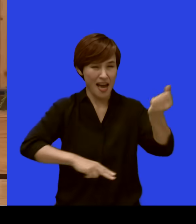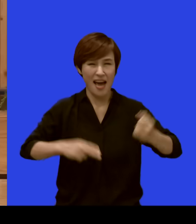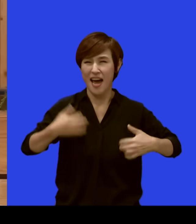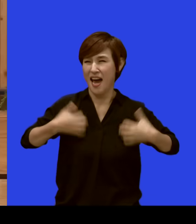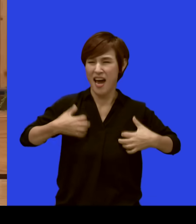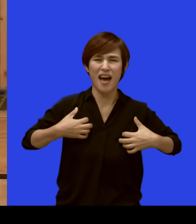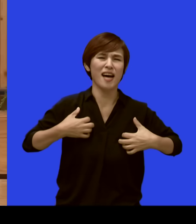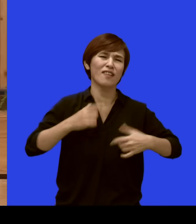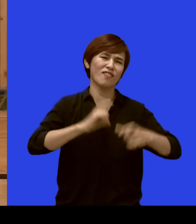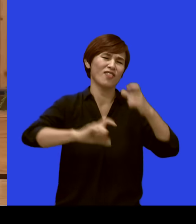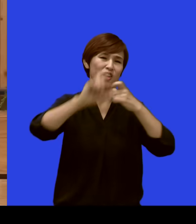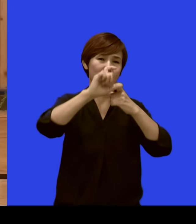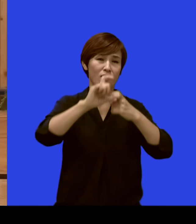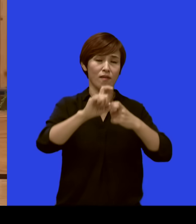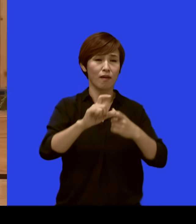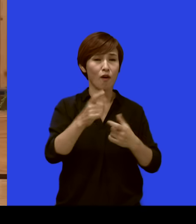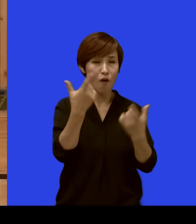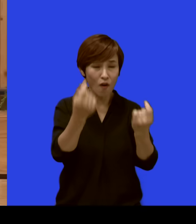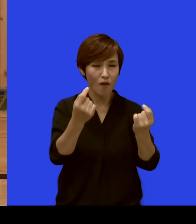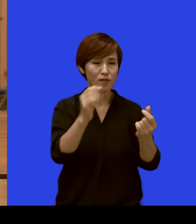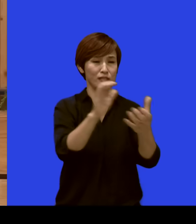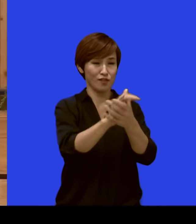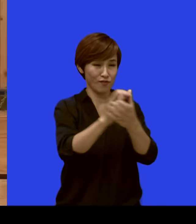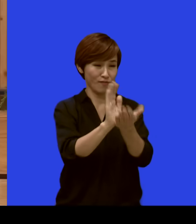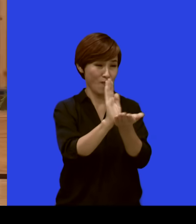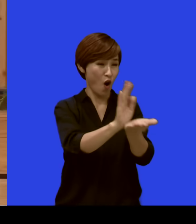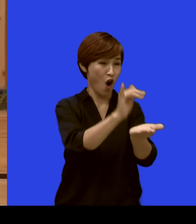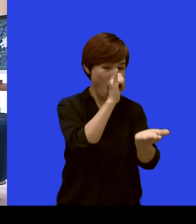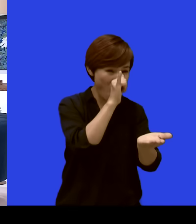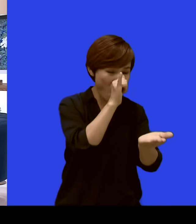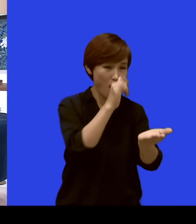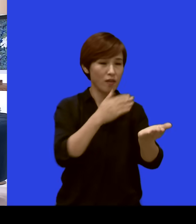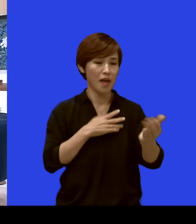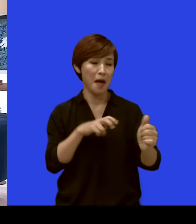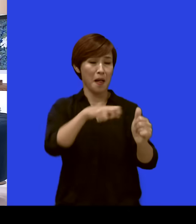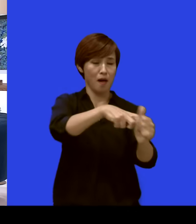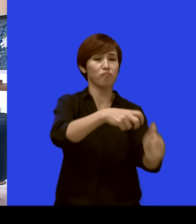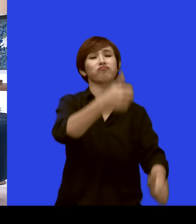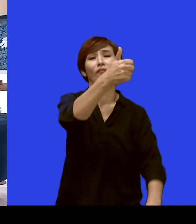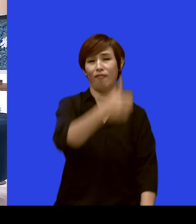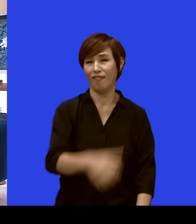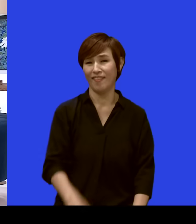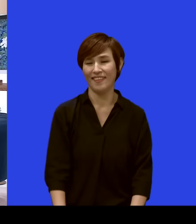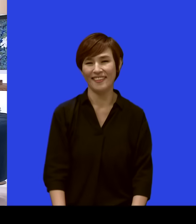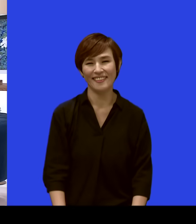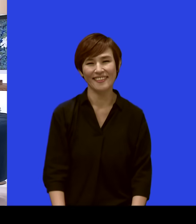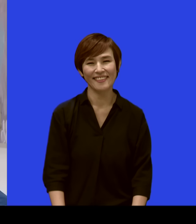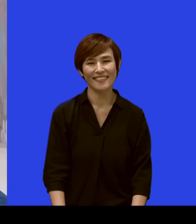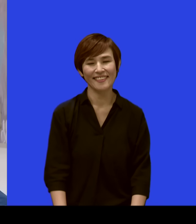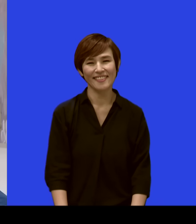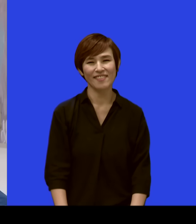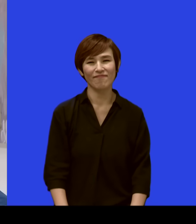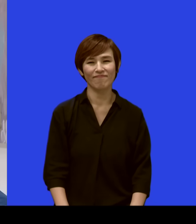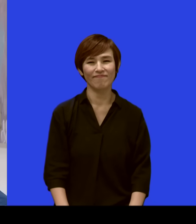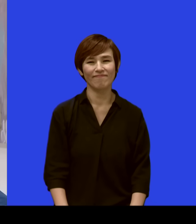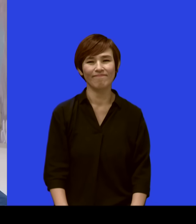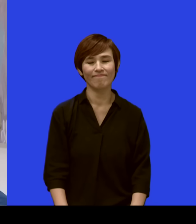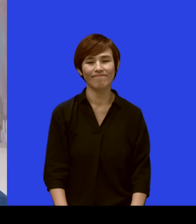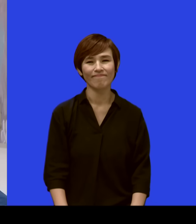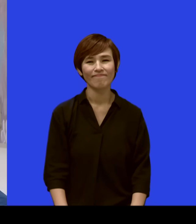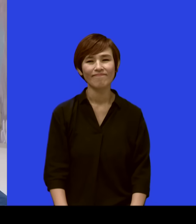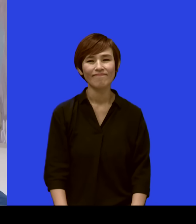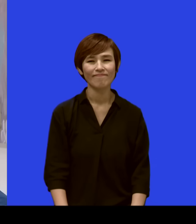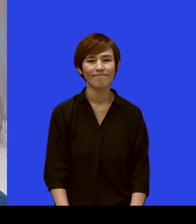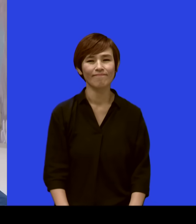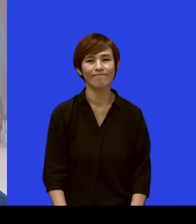가진 사람을 친하게 들으면서 내가 누릴 건 나 누리잖아요. 은혜네요. 그러니까 그 사실은 뭐 조심스러운